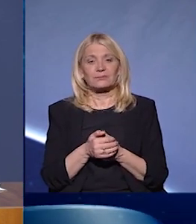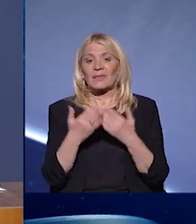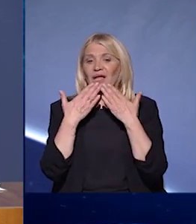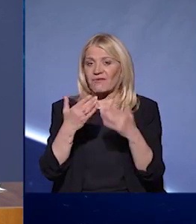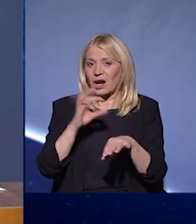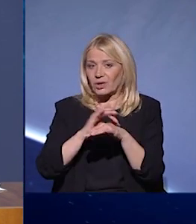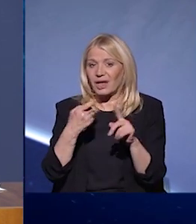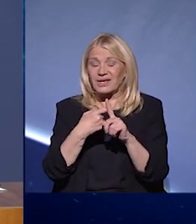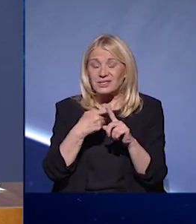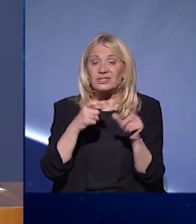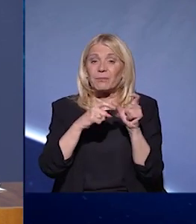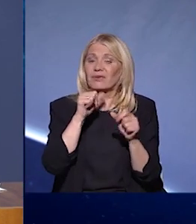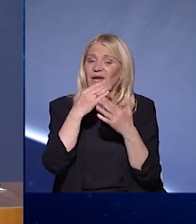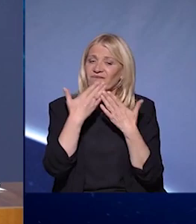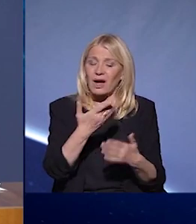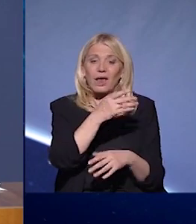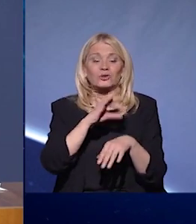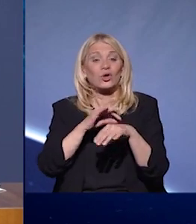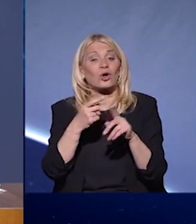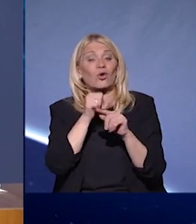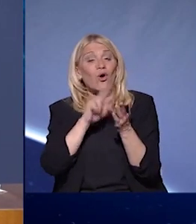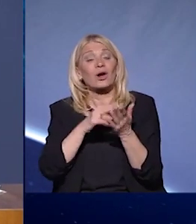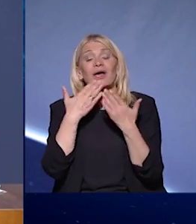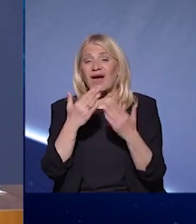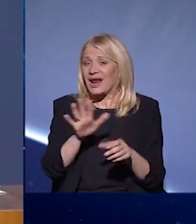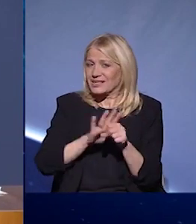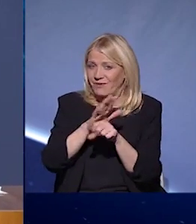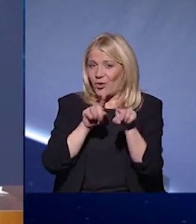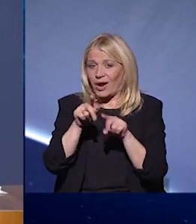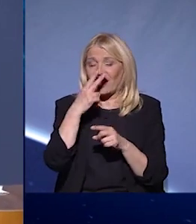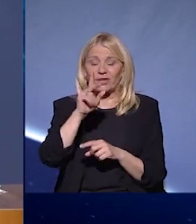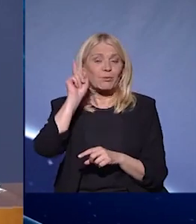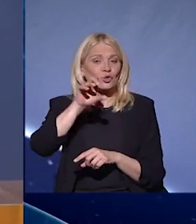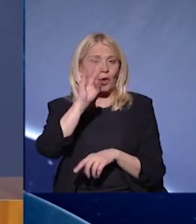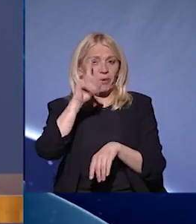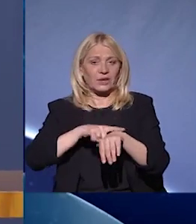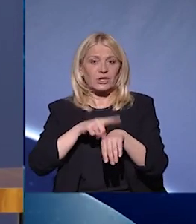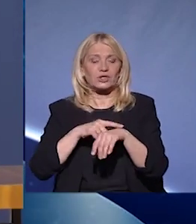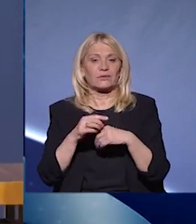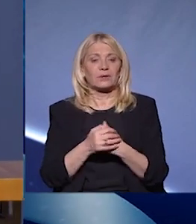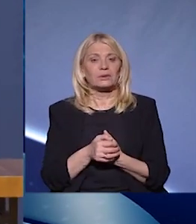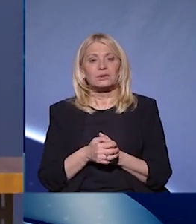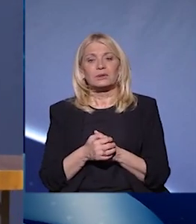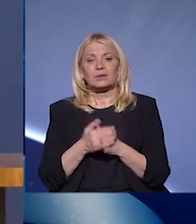Hvala doktorki Kisić-Tepavčević, hvala doktoru Konu, hvala i svima vama kolege, vidimo se sutra u 15 časova.